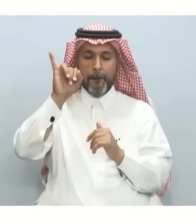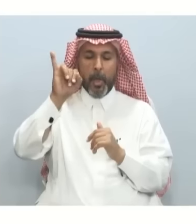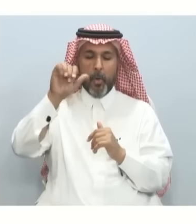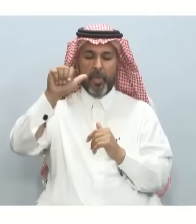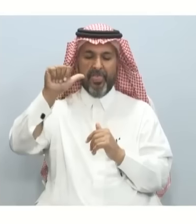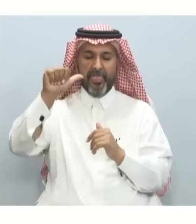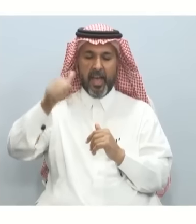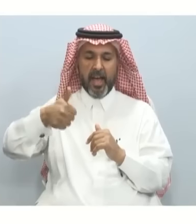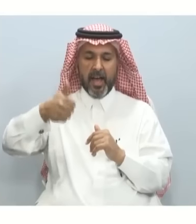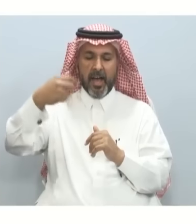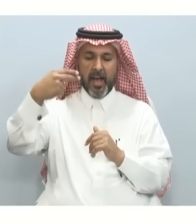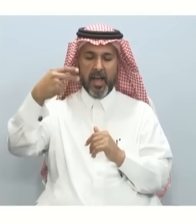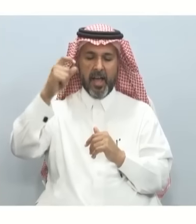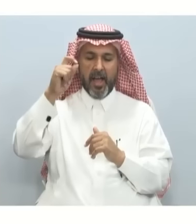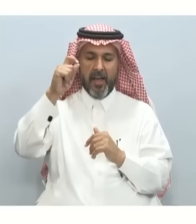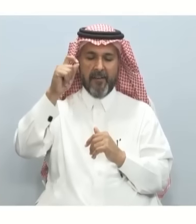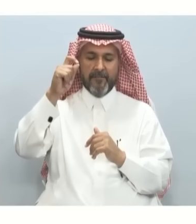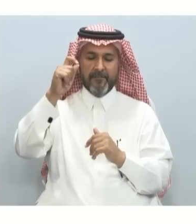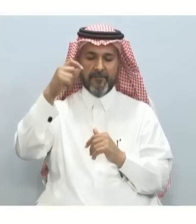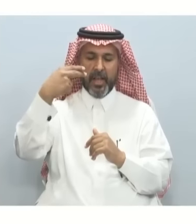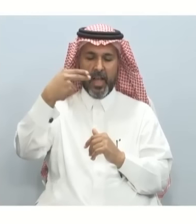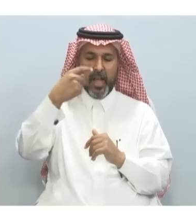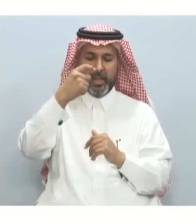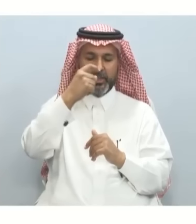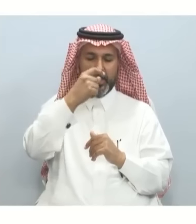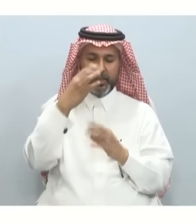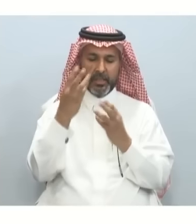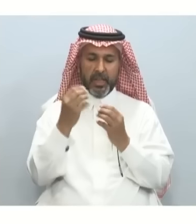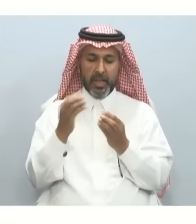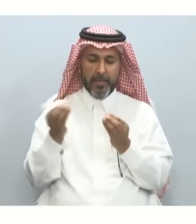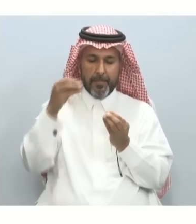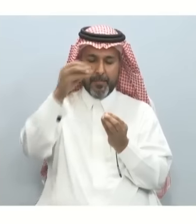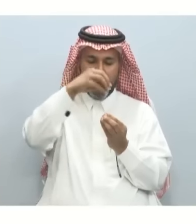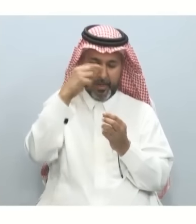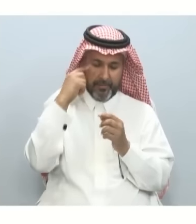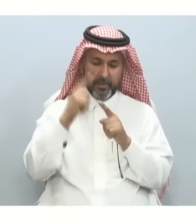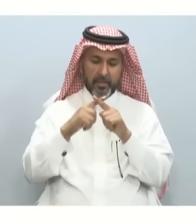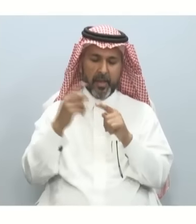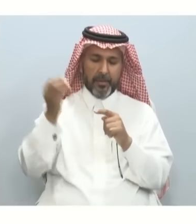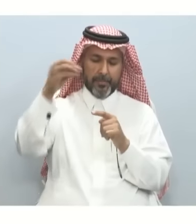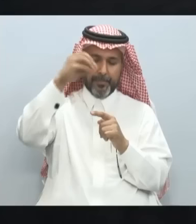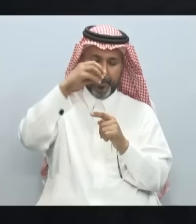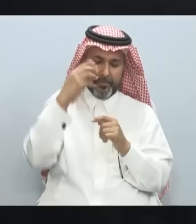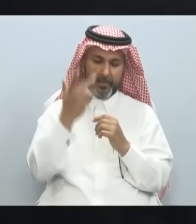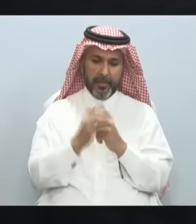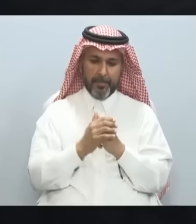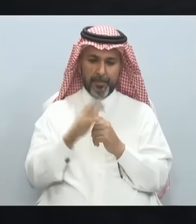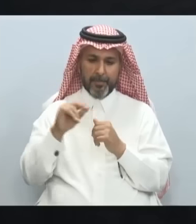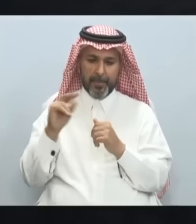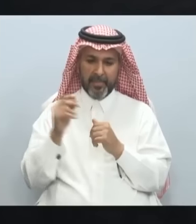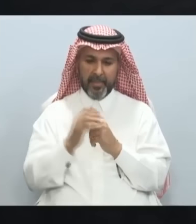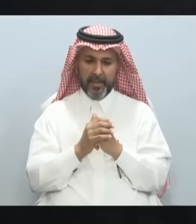مضاعف للعدد خمسه لانه يساوي حاصل ضرب خمسه ضرب ثلاثه